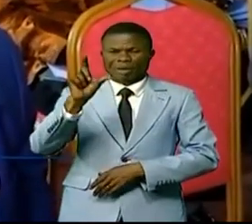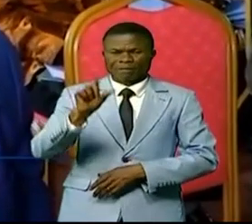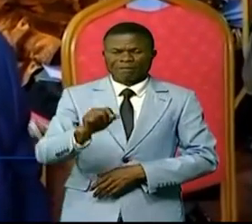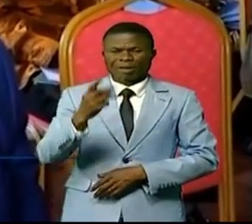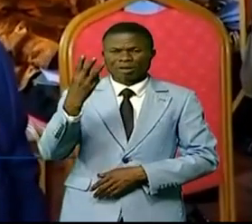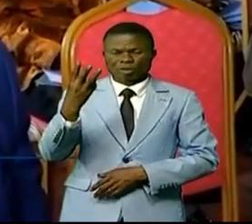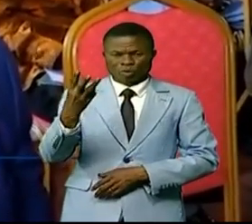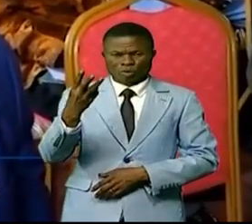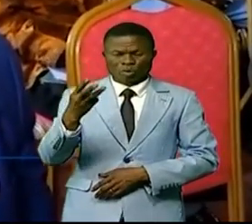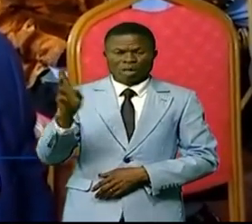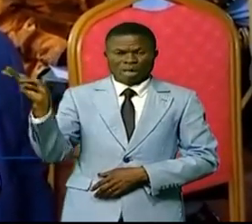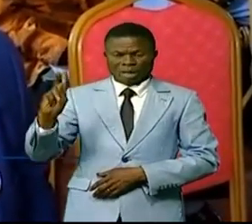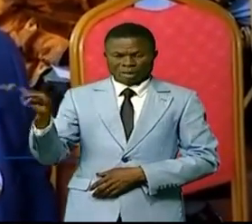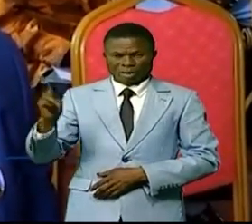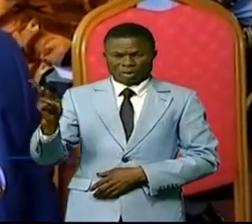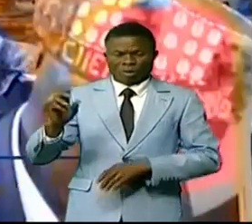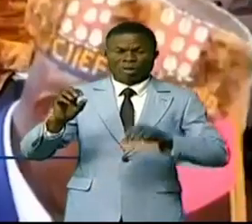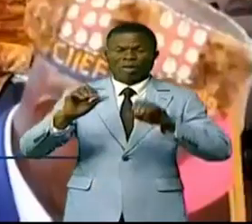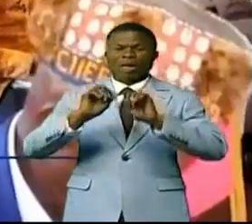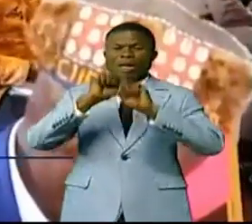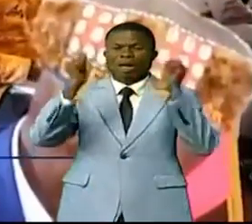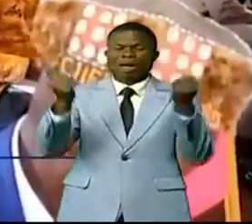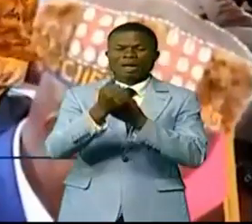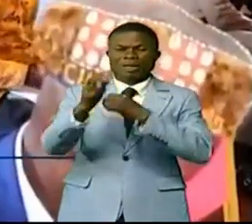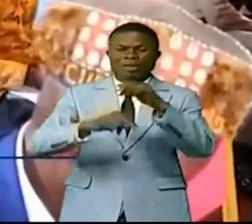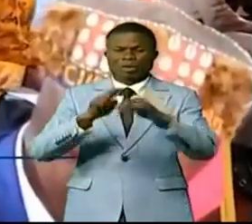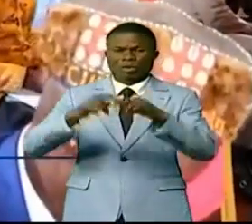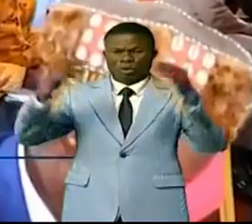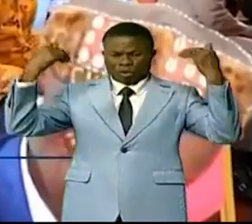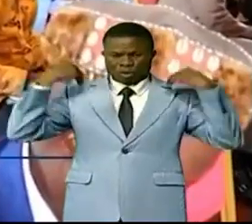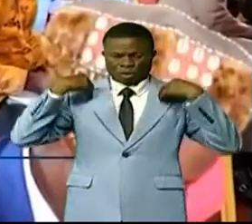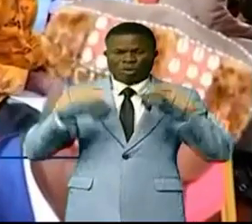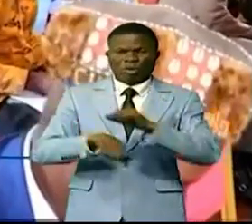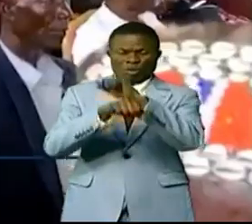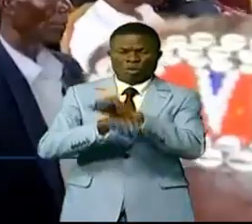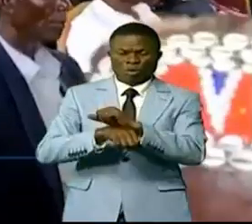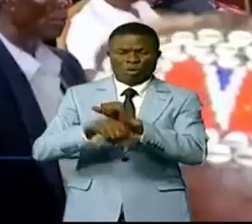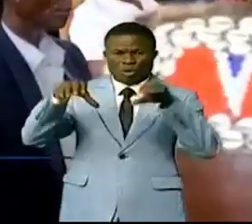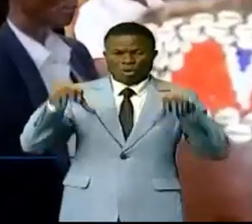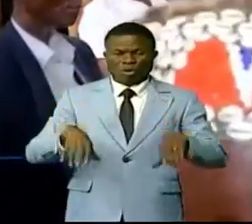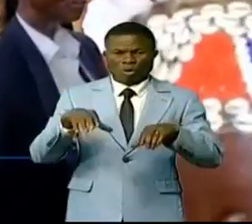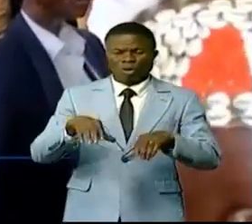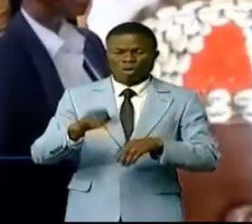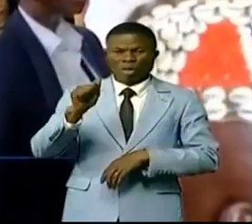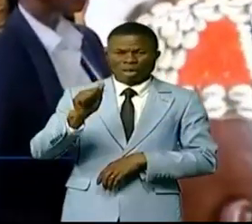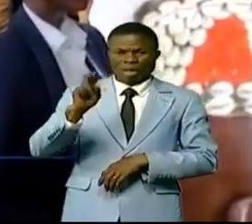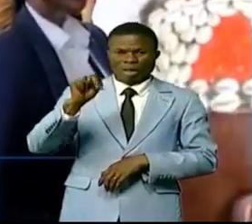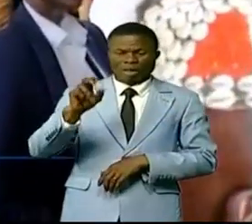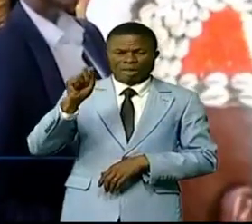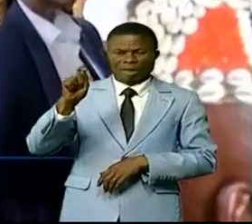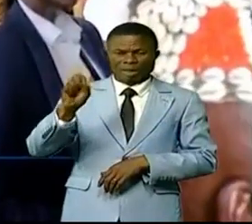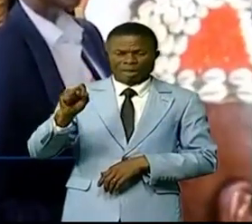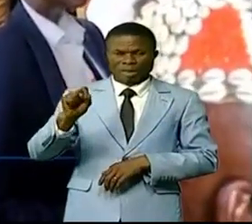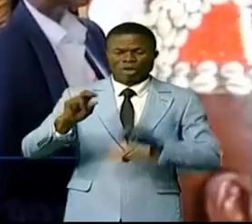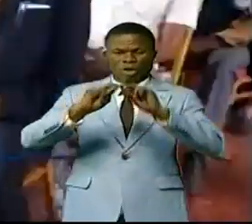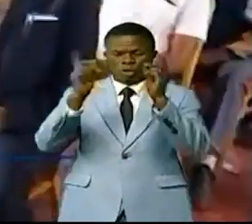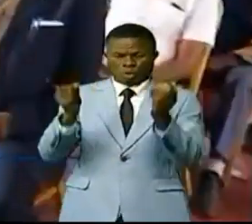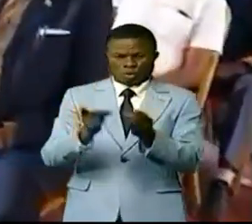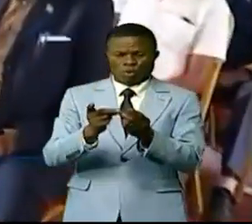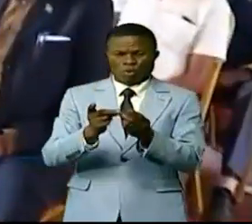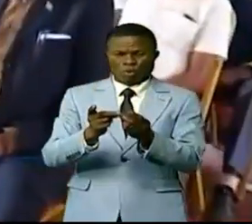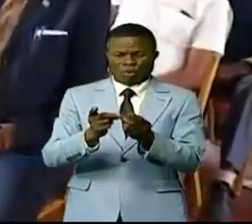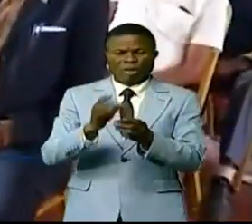2023. Au Kasaï, l'Association nationale des autorités traditionnelles du Congo ANATC et la plateforme Bupoli